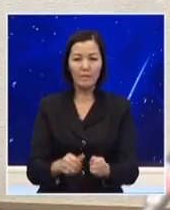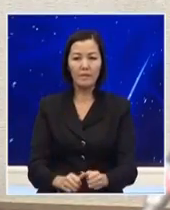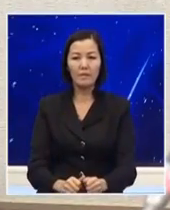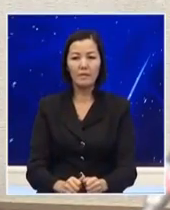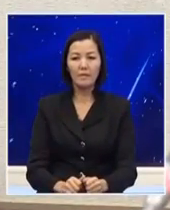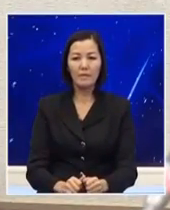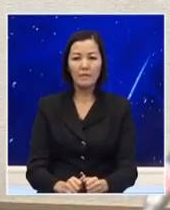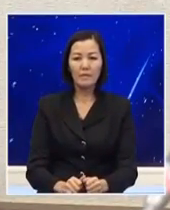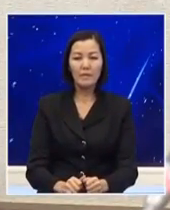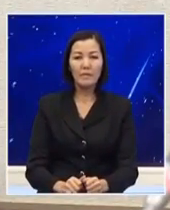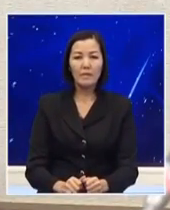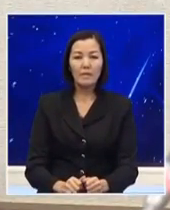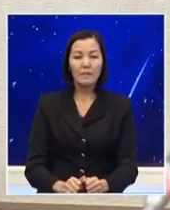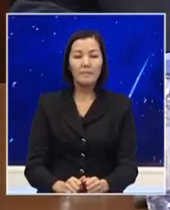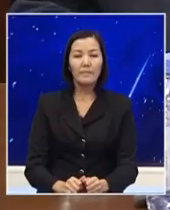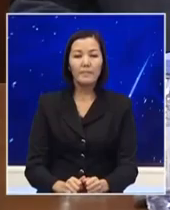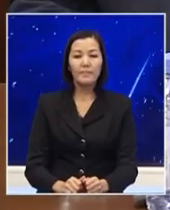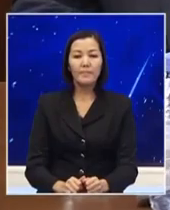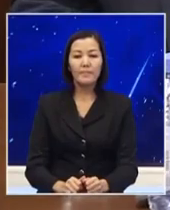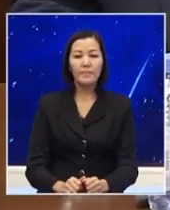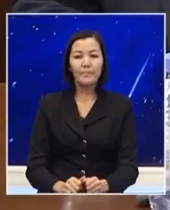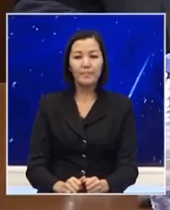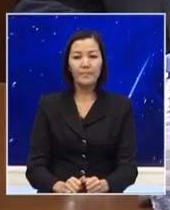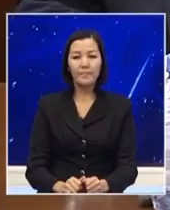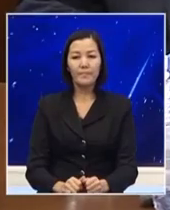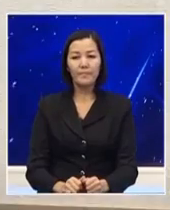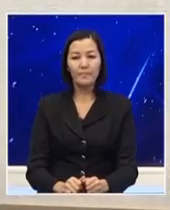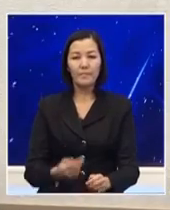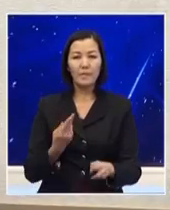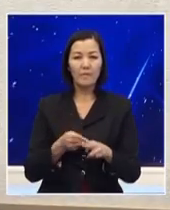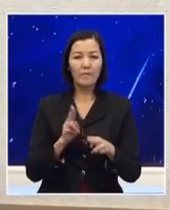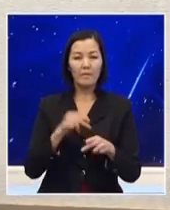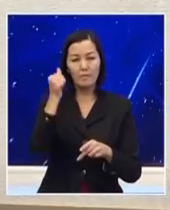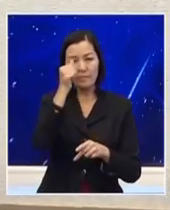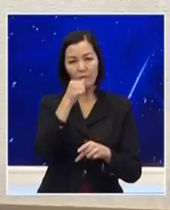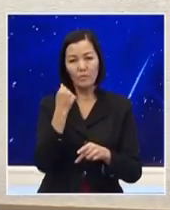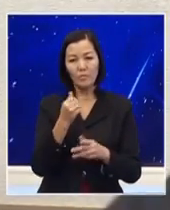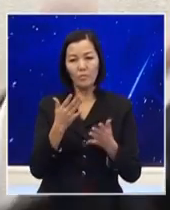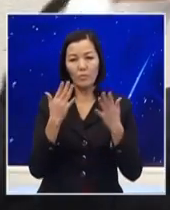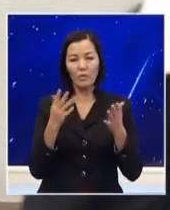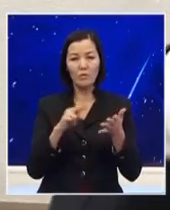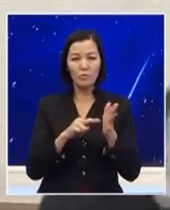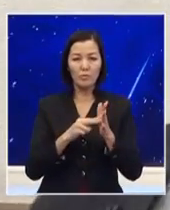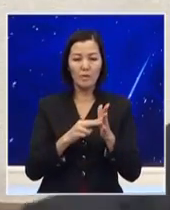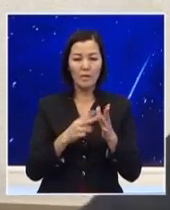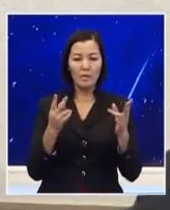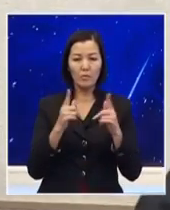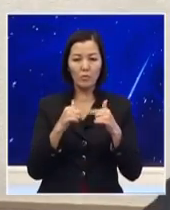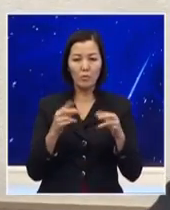Еңбекші Қазақ керен бұл хвасте, да? В этом году такие планы построят. К тебе